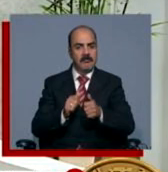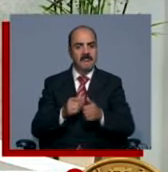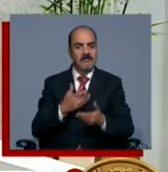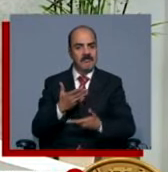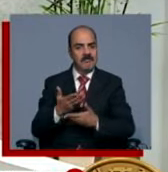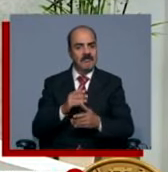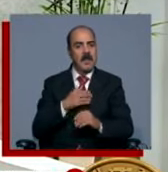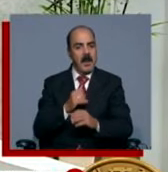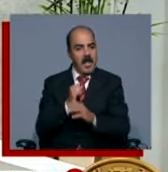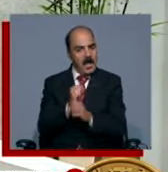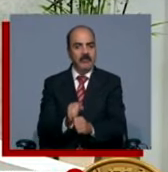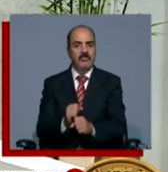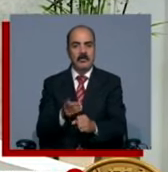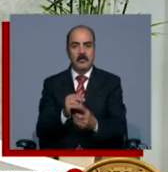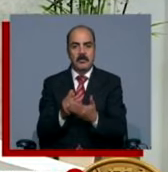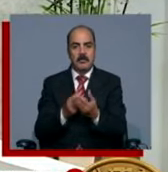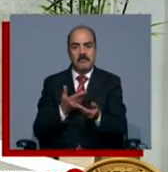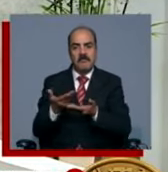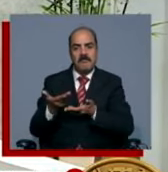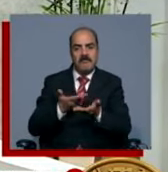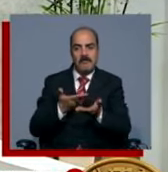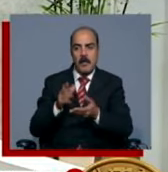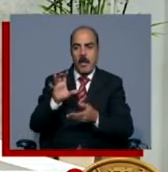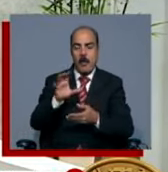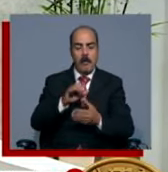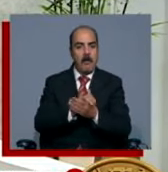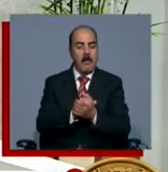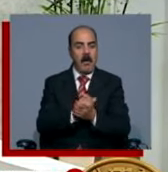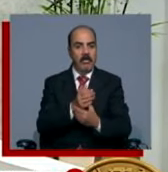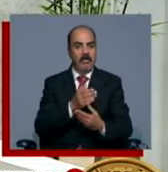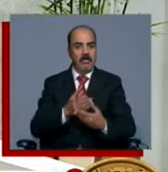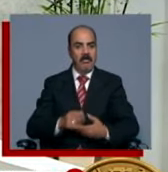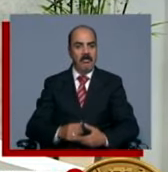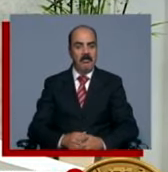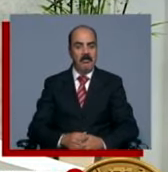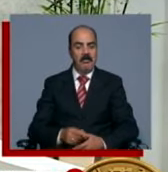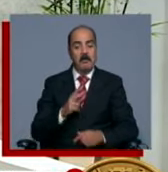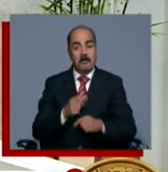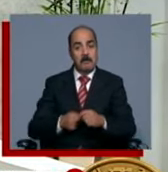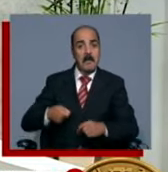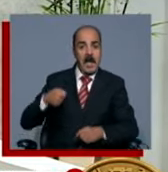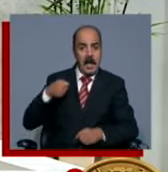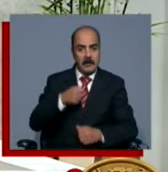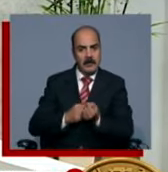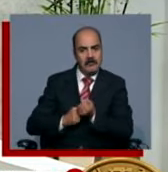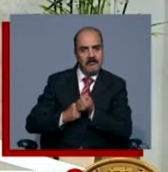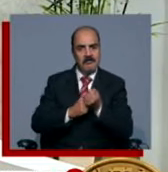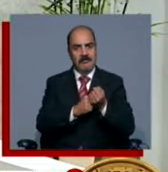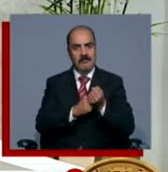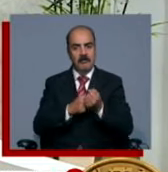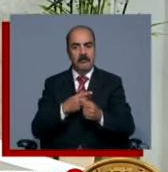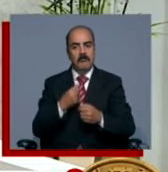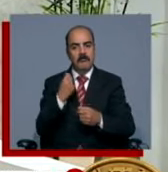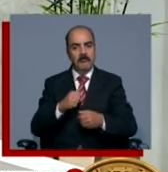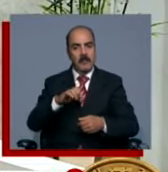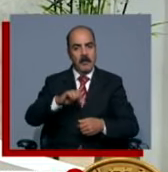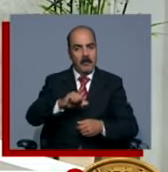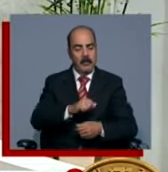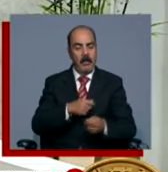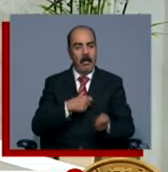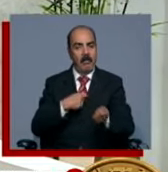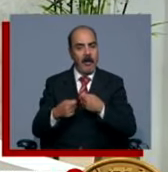الحرص على تنمية العلاقات بين دول التجمع بما يسهم في تعزيز الاستثمارات